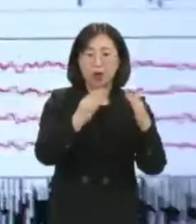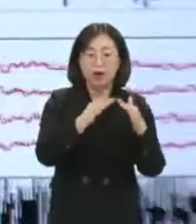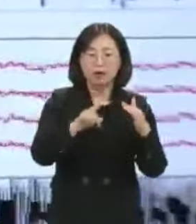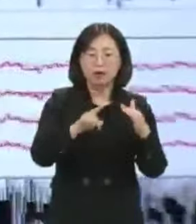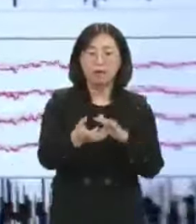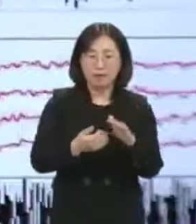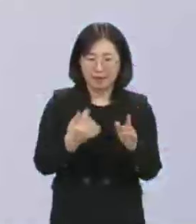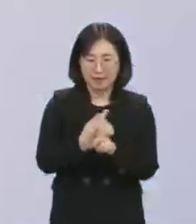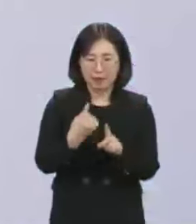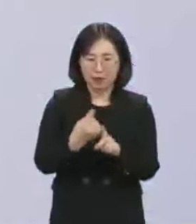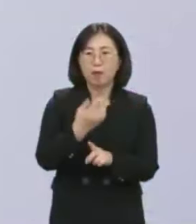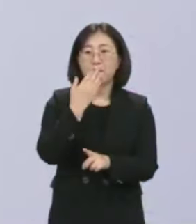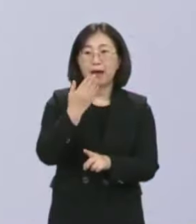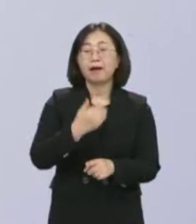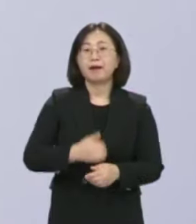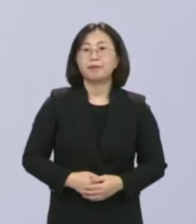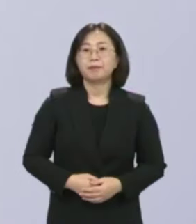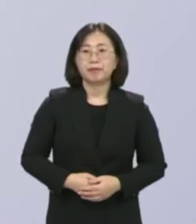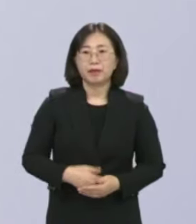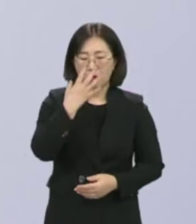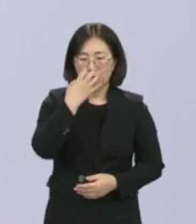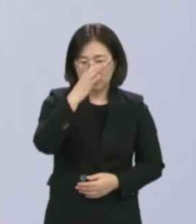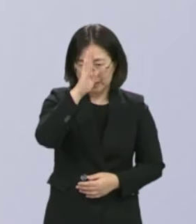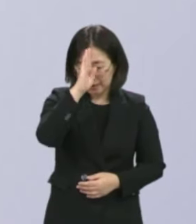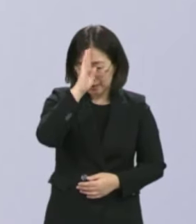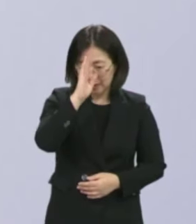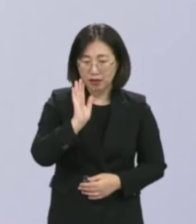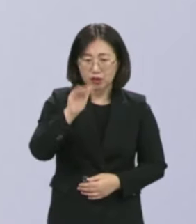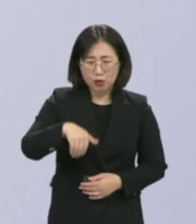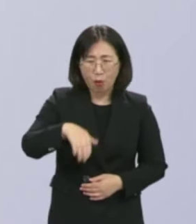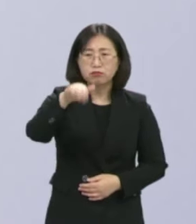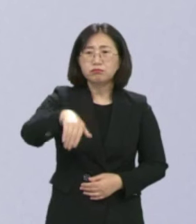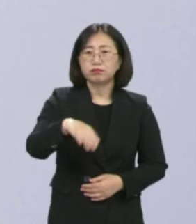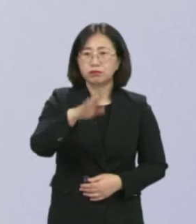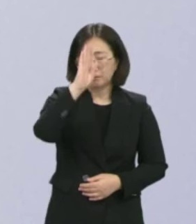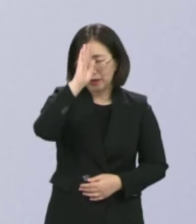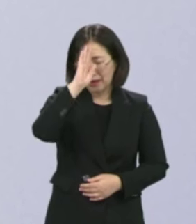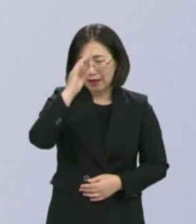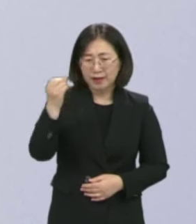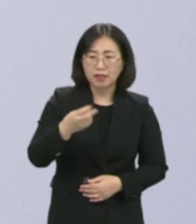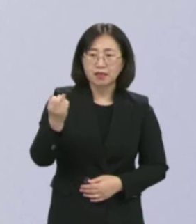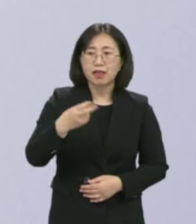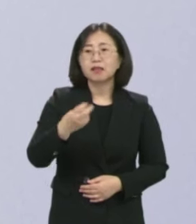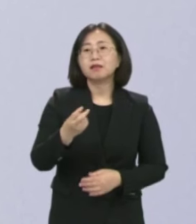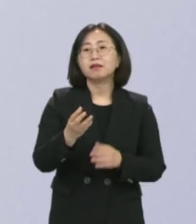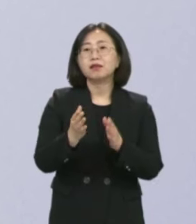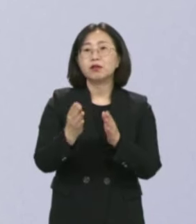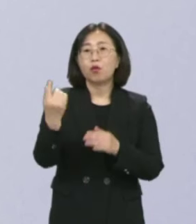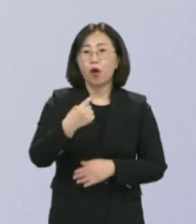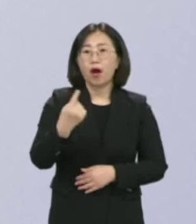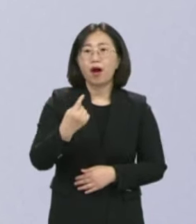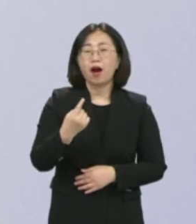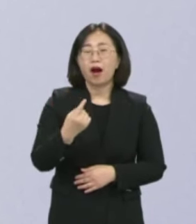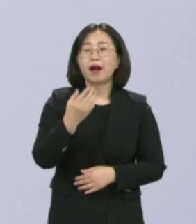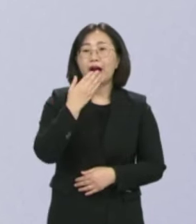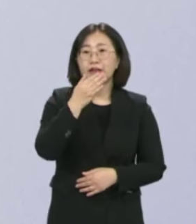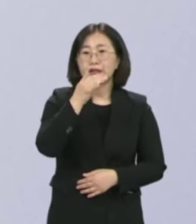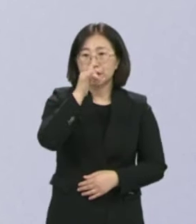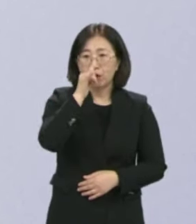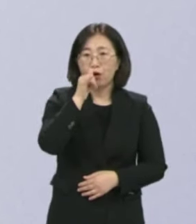것으로 기대됩니다 우울증 조울증 환자가 워낙에 재발을 많이 하는 병인데 그니까 이런 정보를 이제